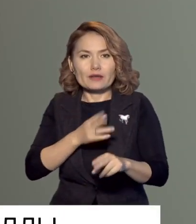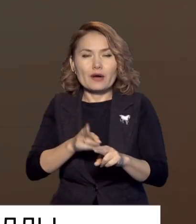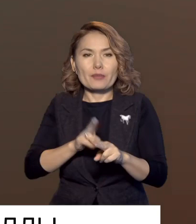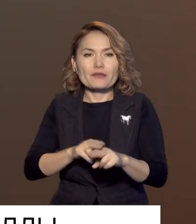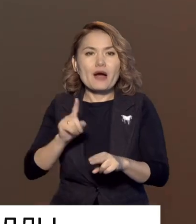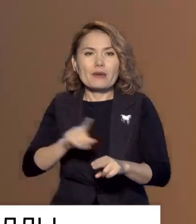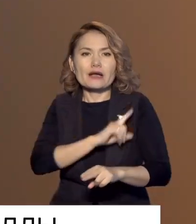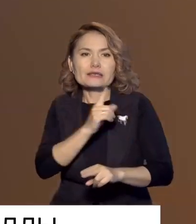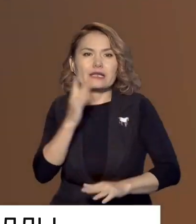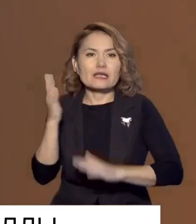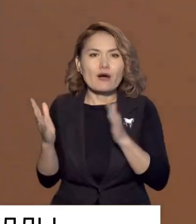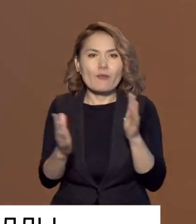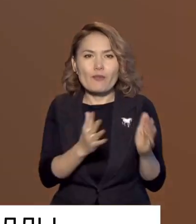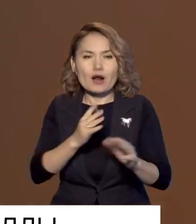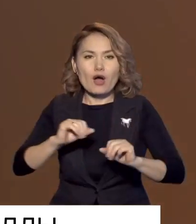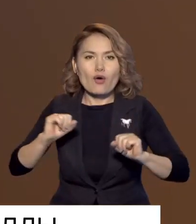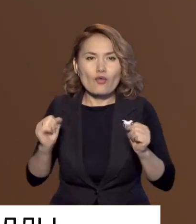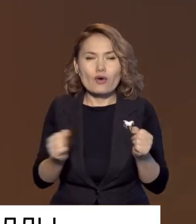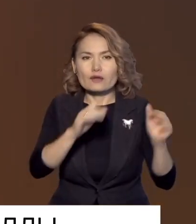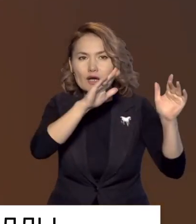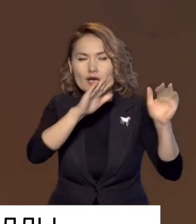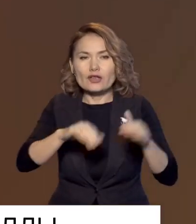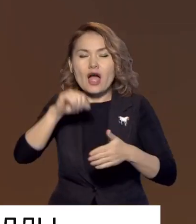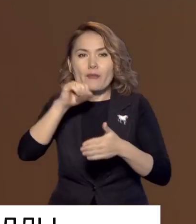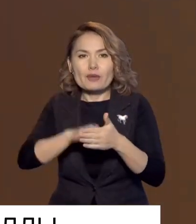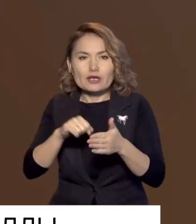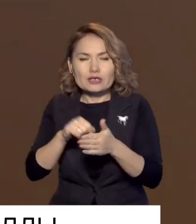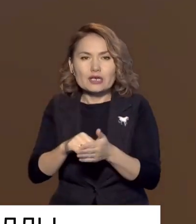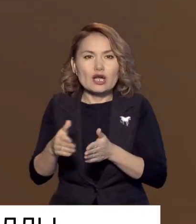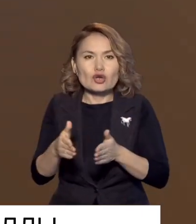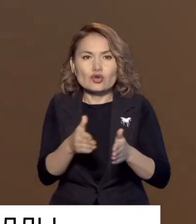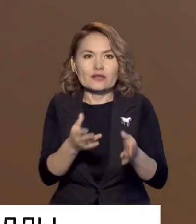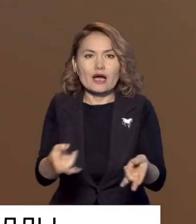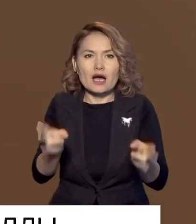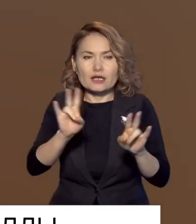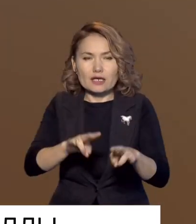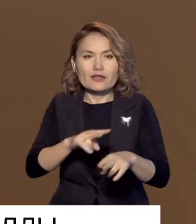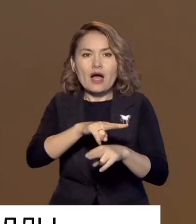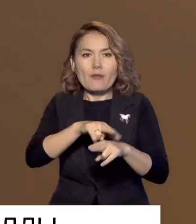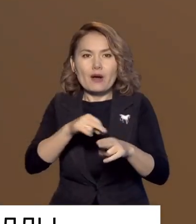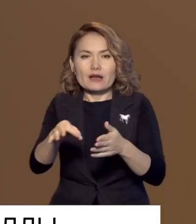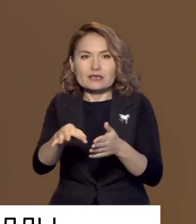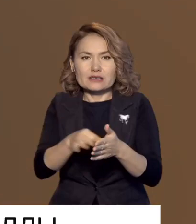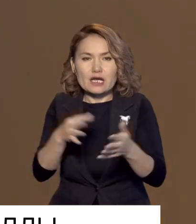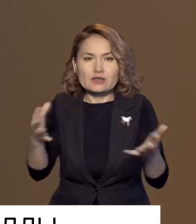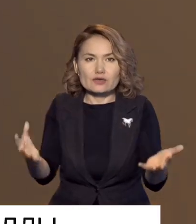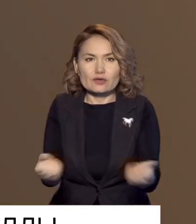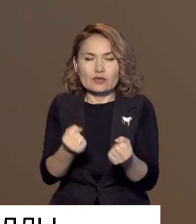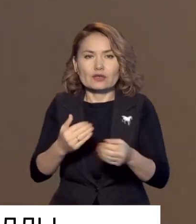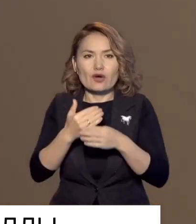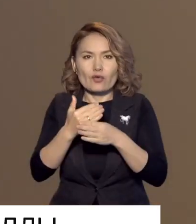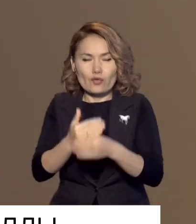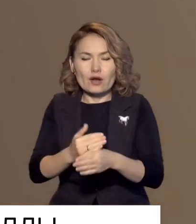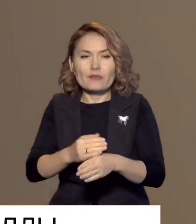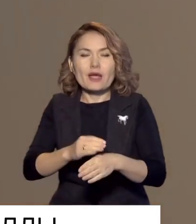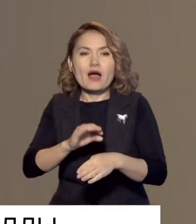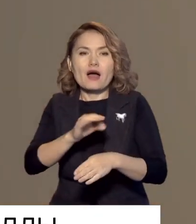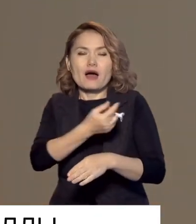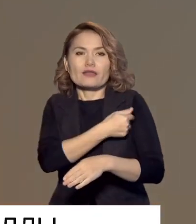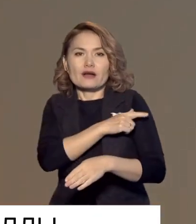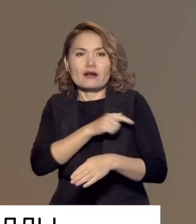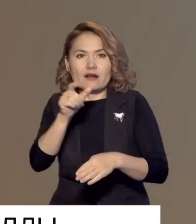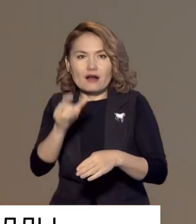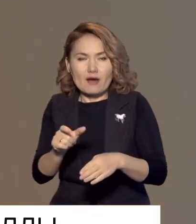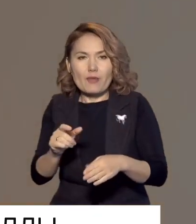Алайда ақтүтек боранда бригада науқасқа жете алмай, жарты жолда тұрып қалған. Құтқарушылар келіп, дәрігерлерді тиісті мекенжайға апарып, науқасты